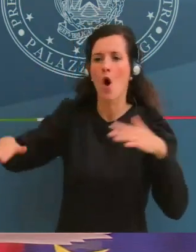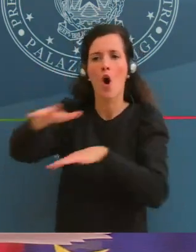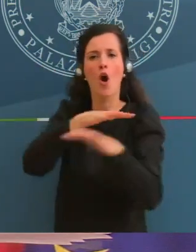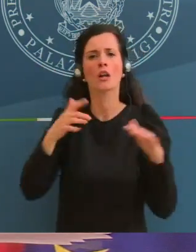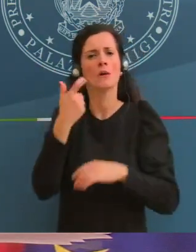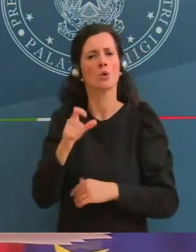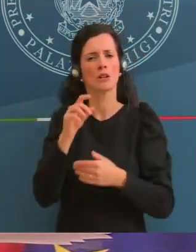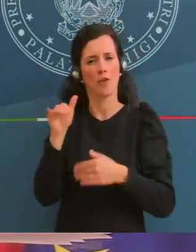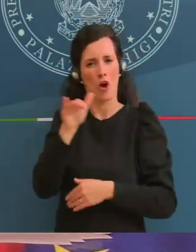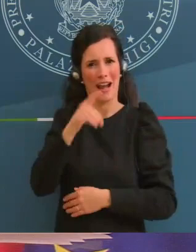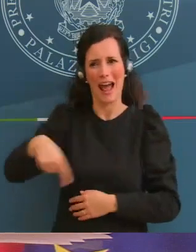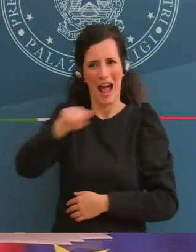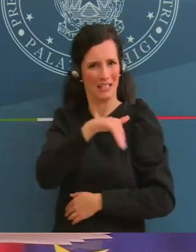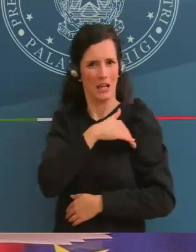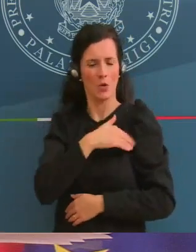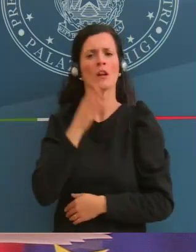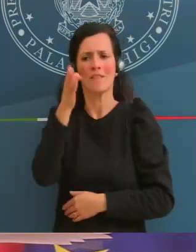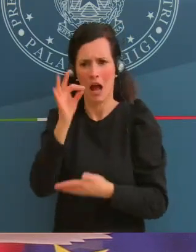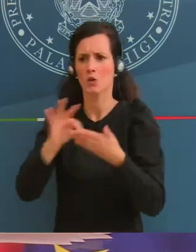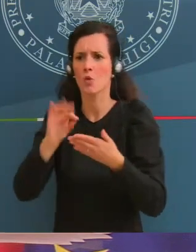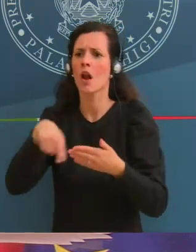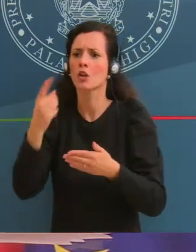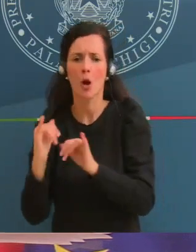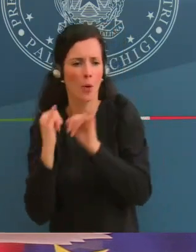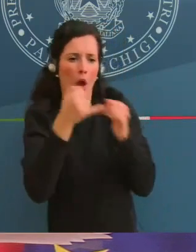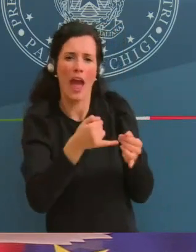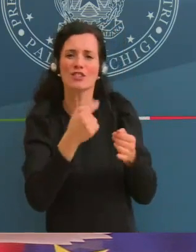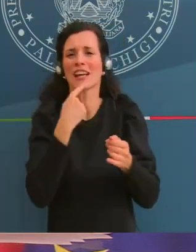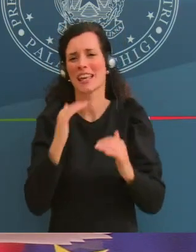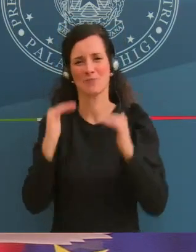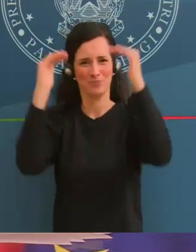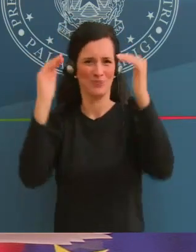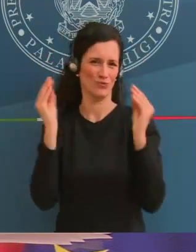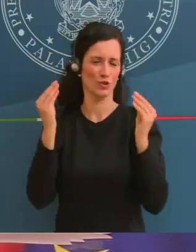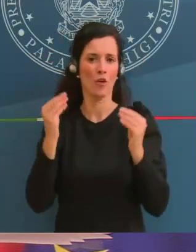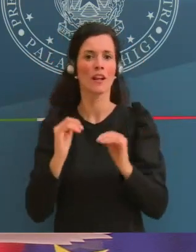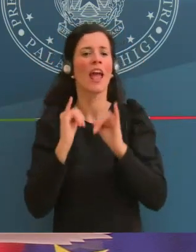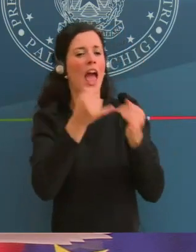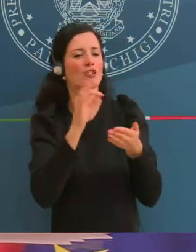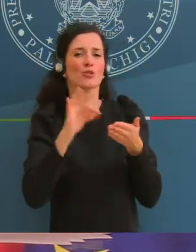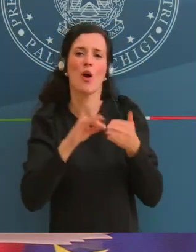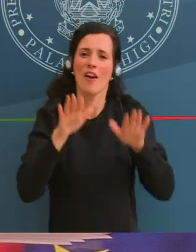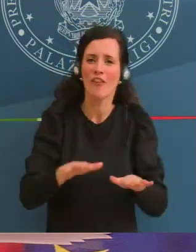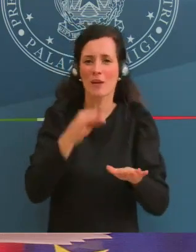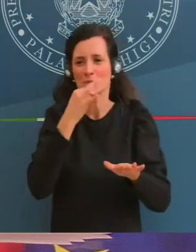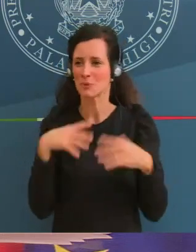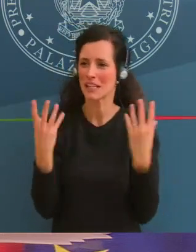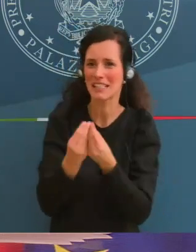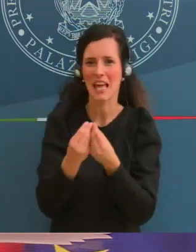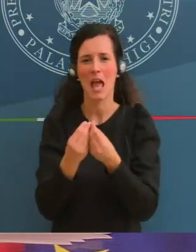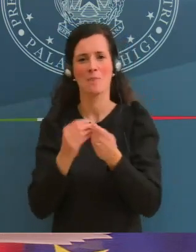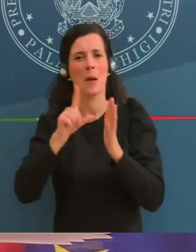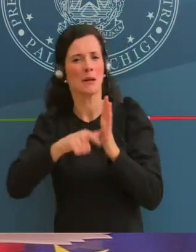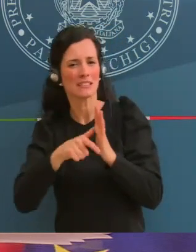insieme quindi diventano delle occasioni ovviamente anche di contagio allora come regolarci abbiamo introdotto in questo